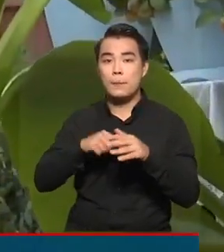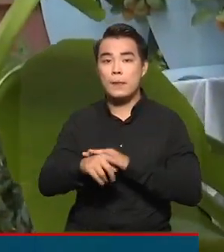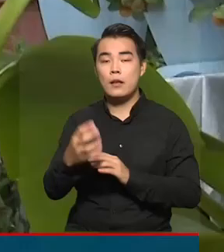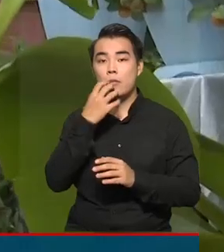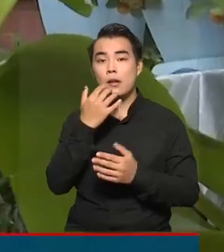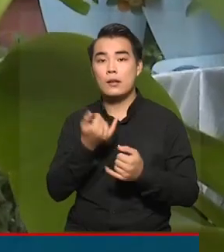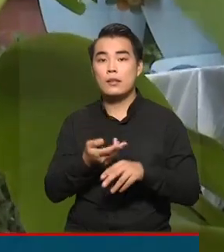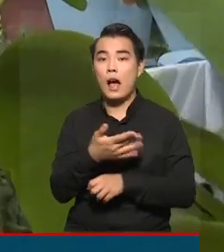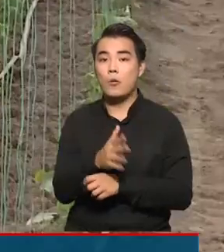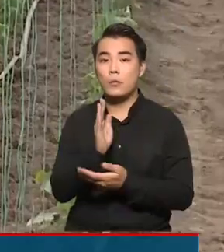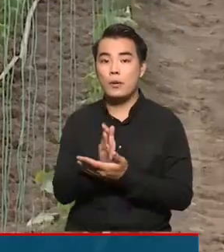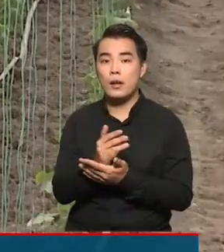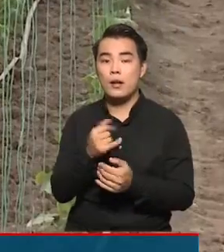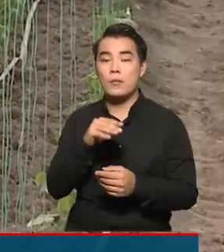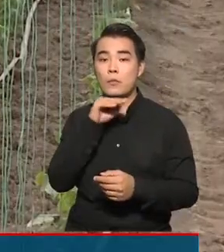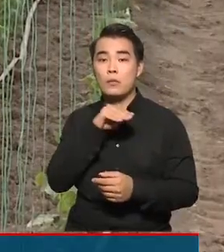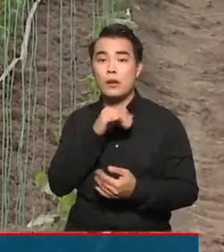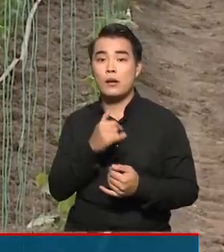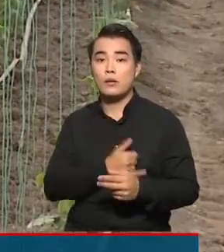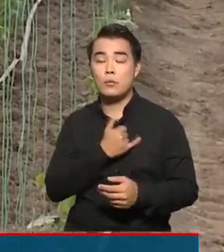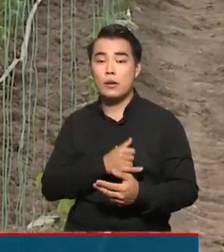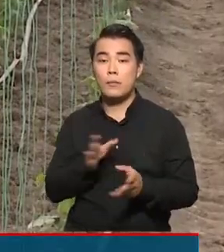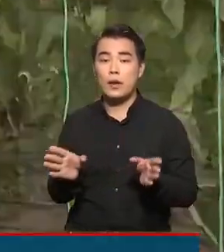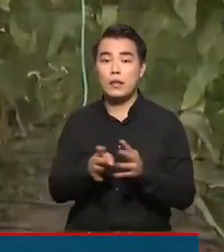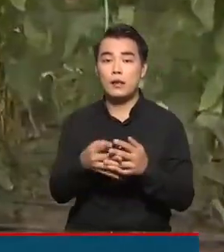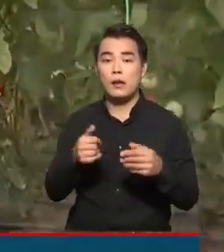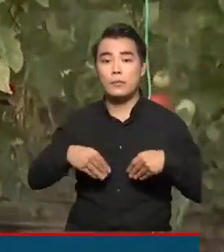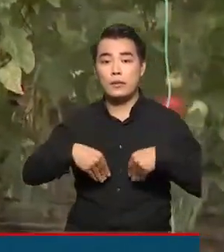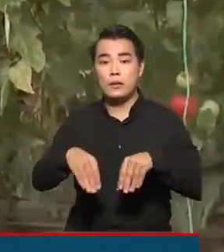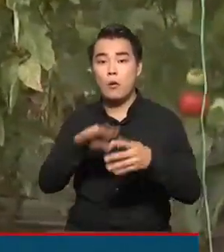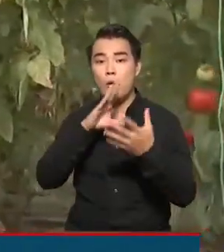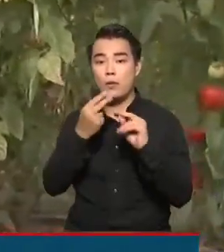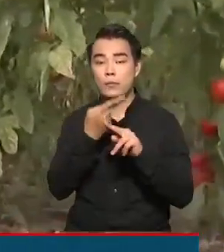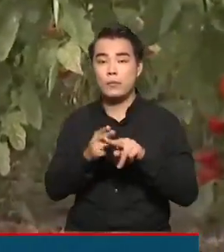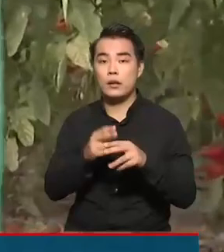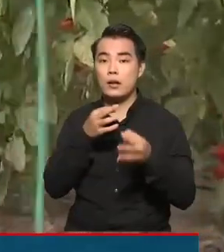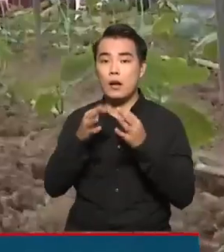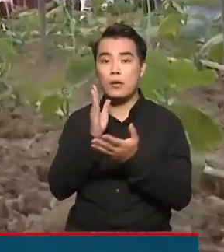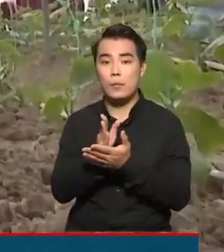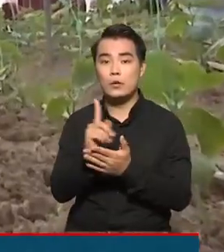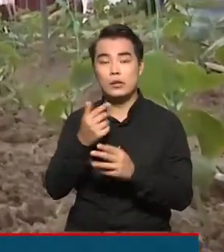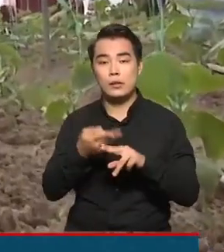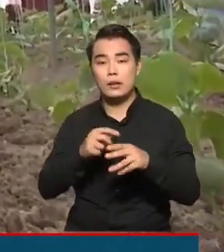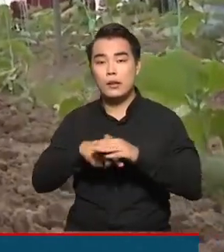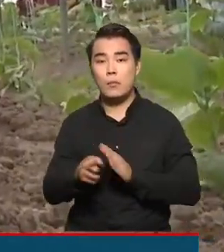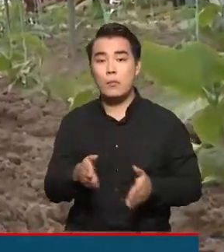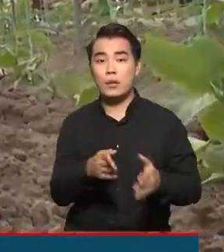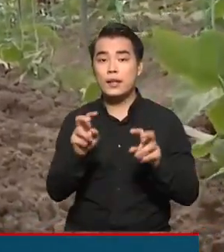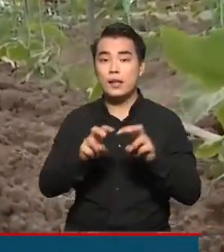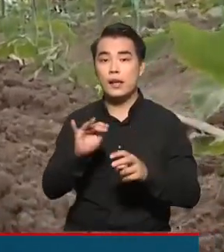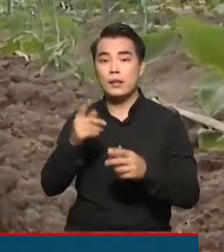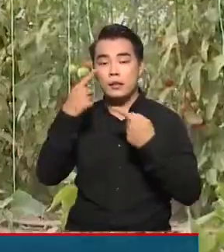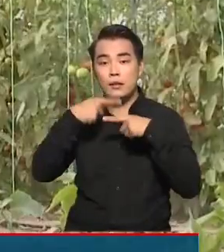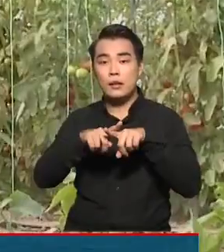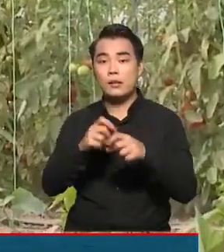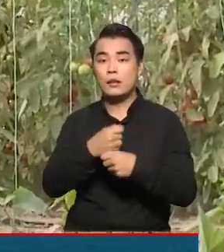жылыжай кешенінде өтеді. Шәкірттер ұстаздарымен бірге көкөніс егіп, зертханалық талдау жұмыстарын жүргізеді. Өнімді селеудің жолдарын ізденіп, ғылыми